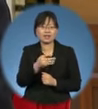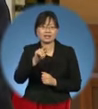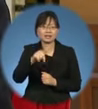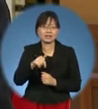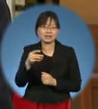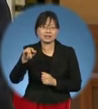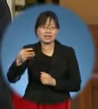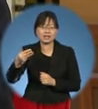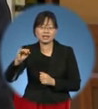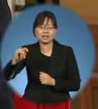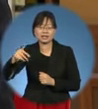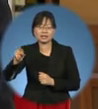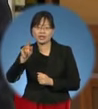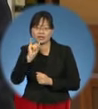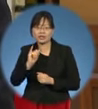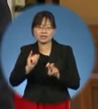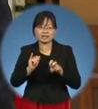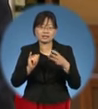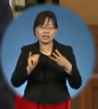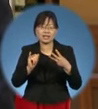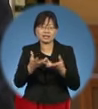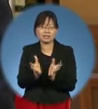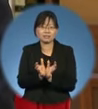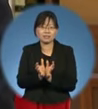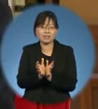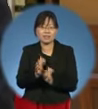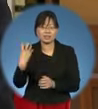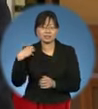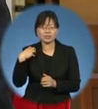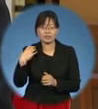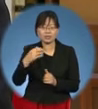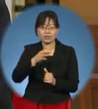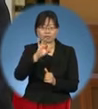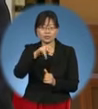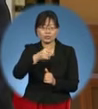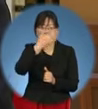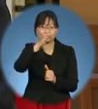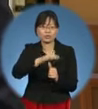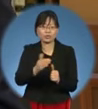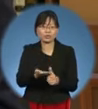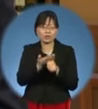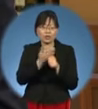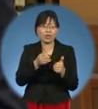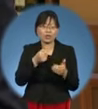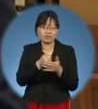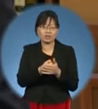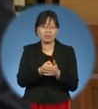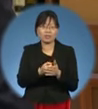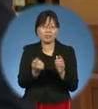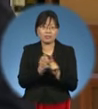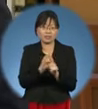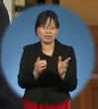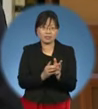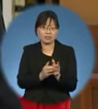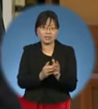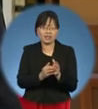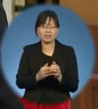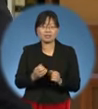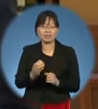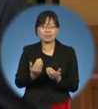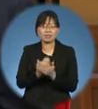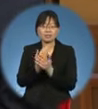23개 팀은 의무적으로 유소년 육성을 하게끔 바꿔놨습니다. 예, 예, 예. 그래서 이제 이런 것들이 발전하는 있군요, 토대가 우리도. 되는